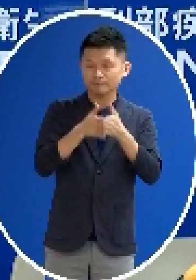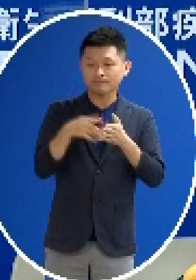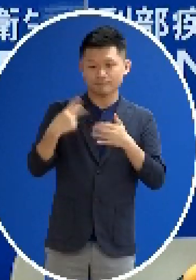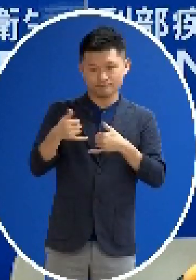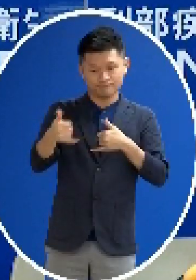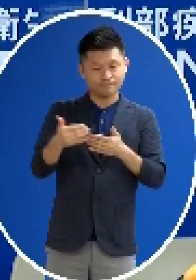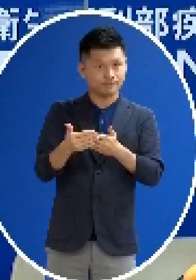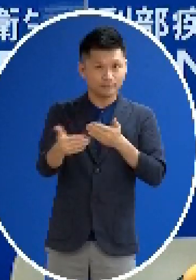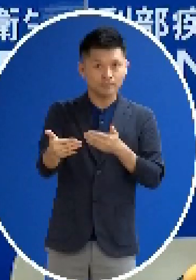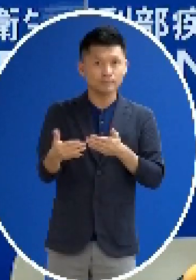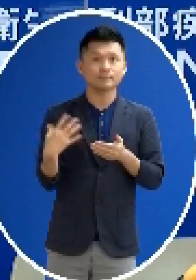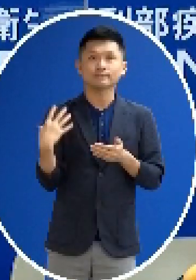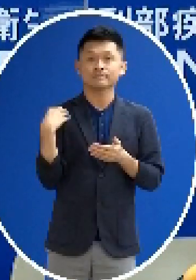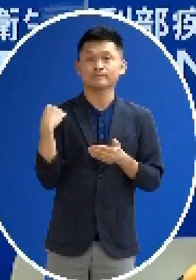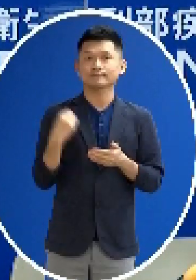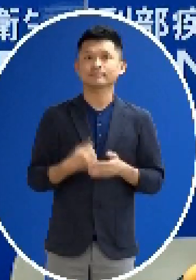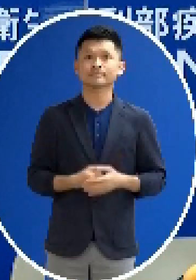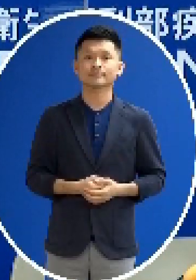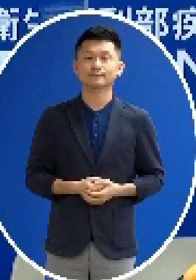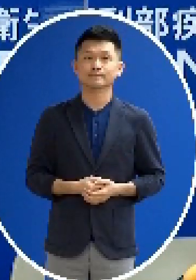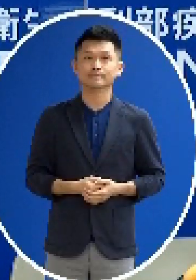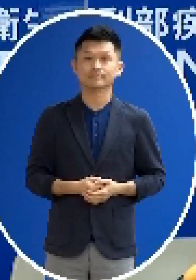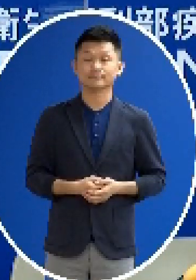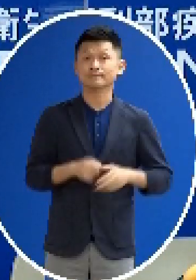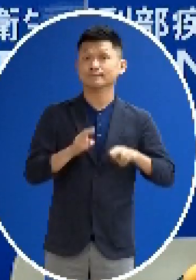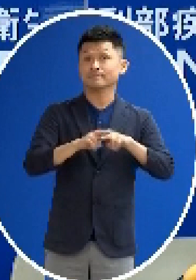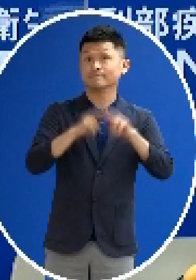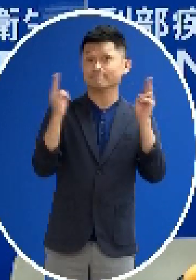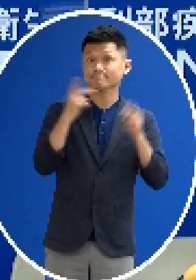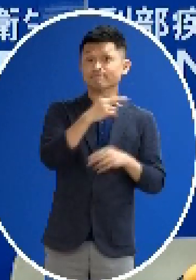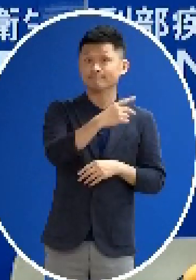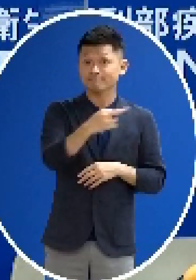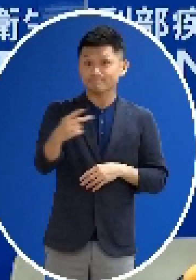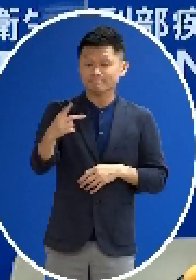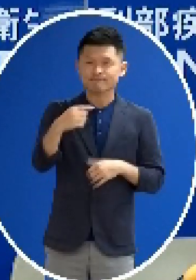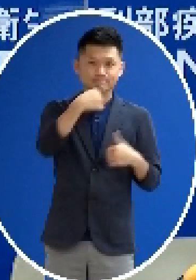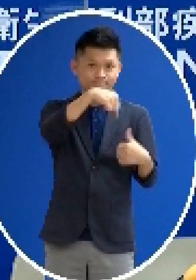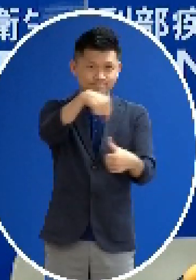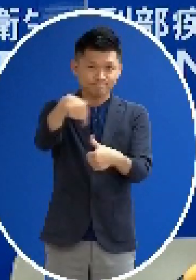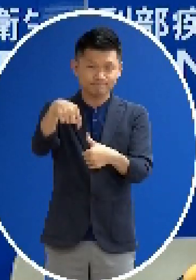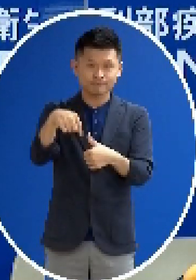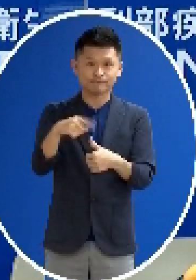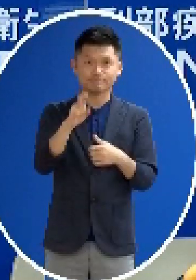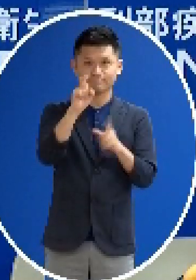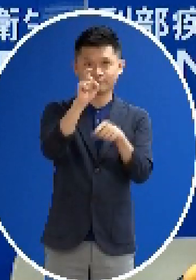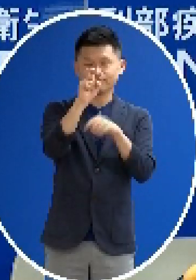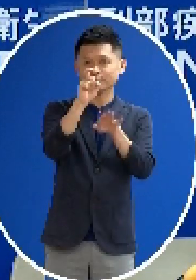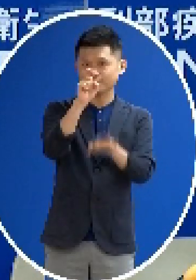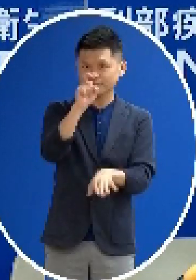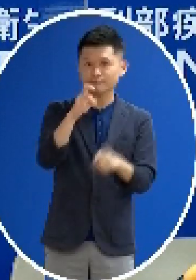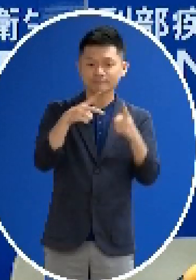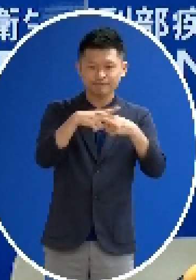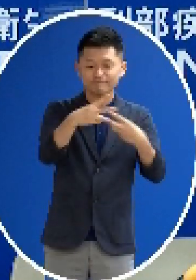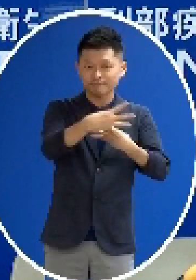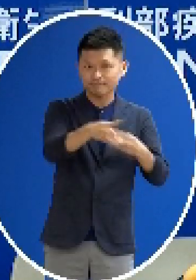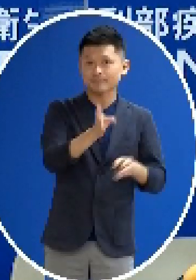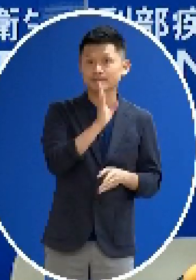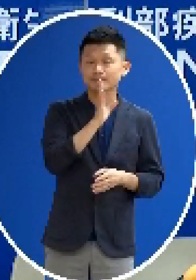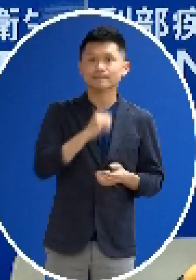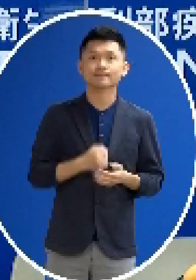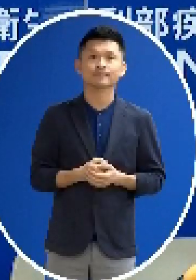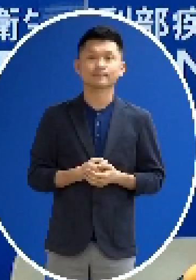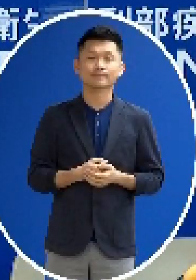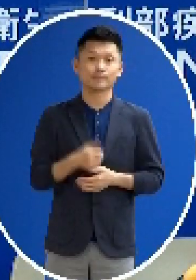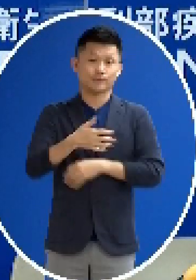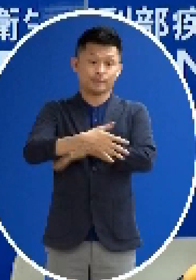持社交距离。那开放游泳的课程，那采10人以下的小班制，那落实